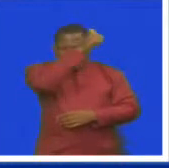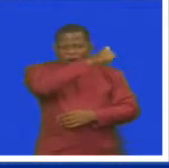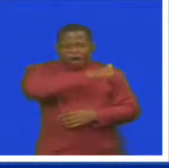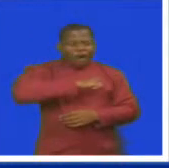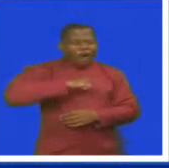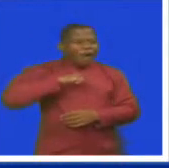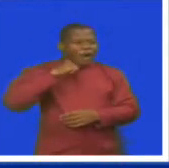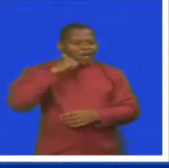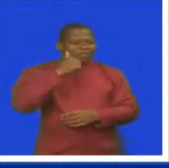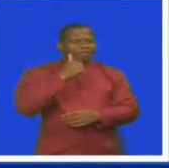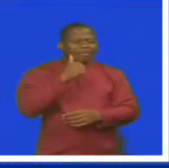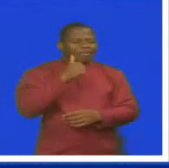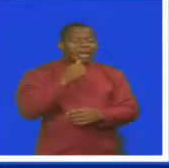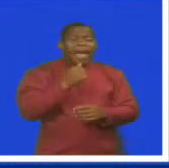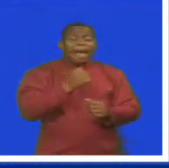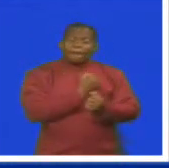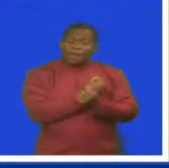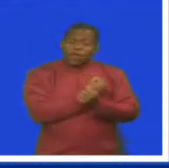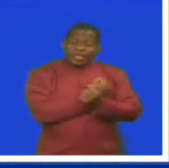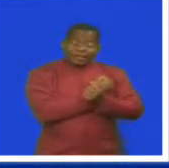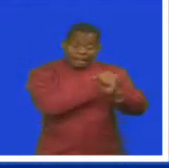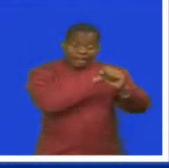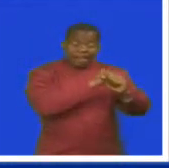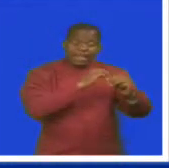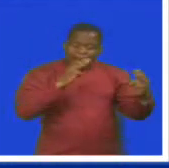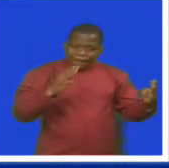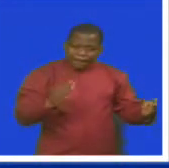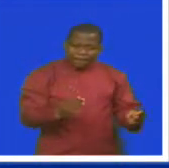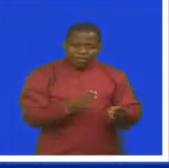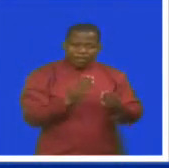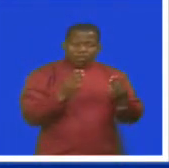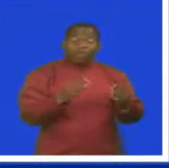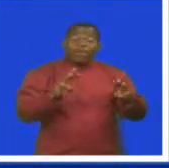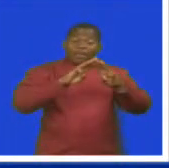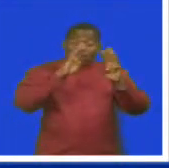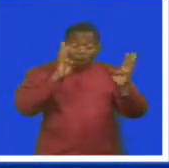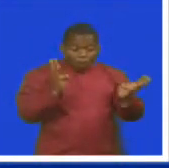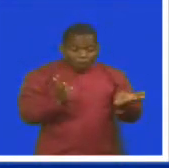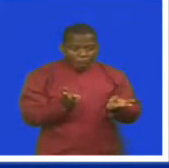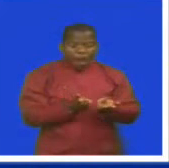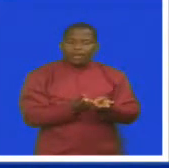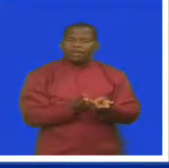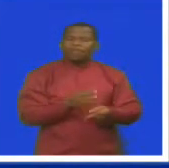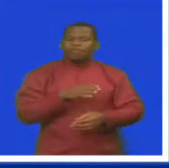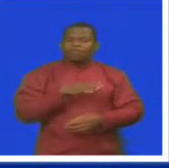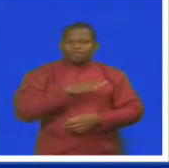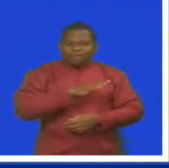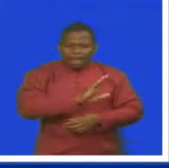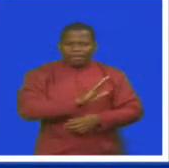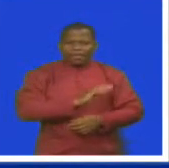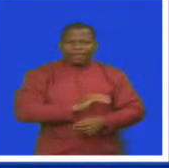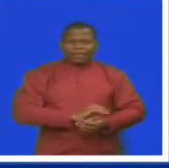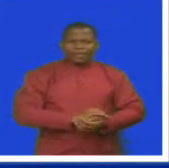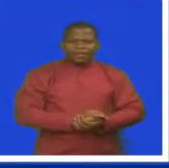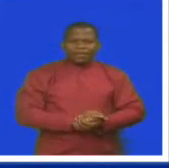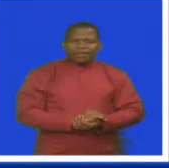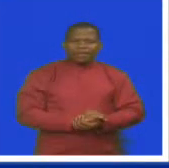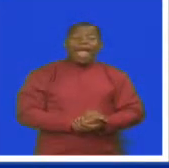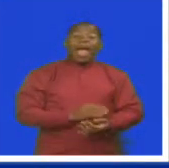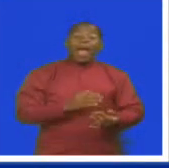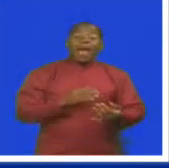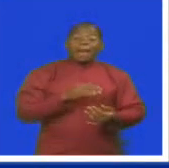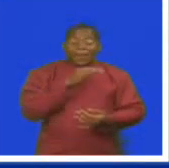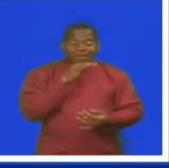Lokubhodla ke sine maswadi siyakwathi nakubhodla libhubesi kusho ukuthini sithi ke le bhubesi lasezulwini sithandaza